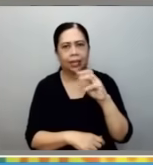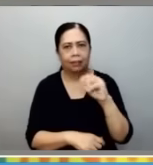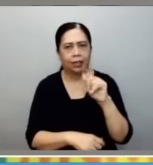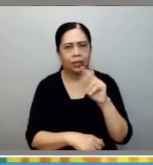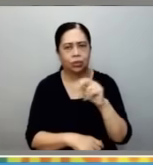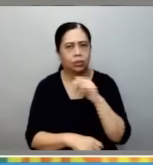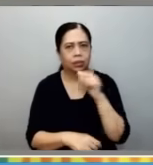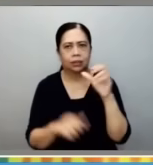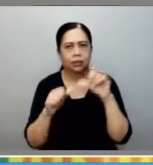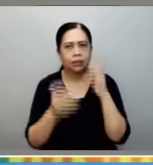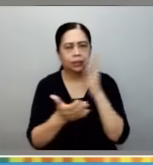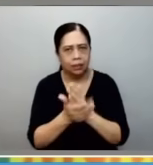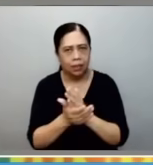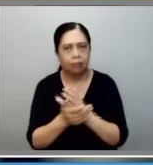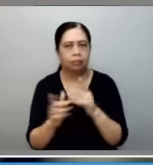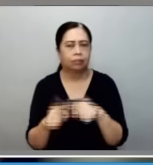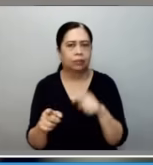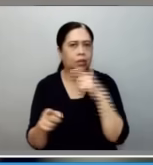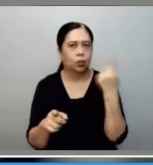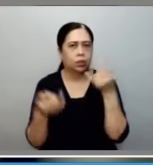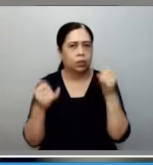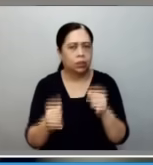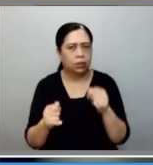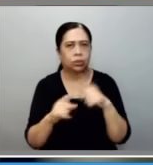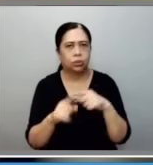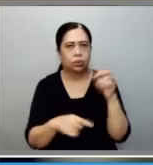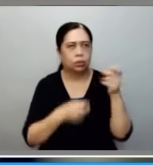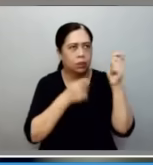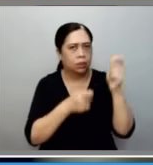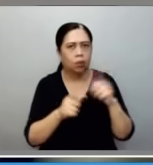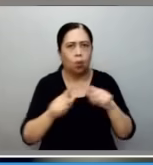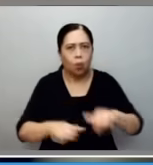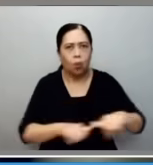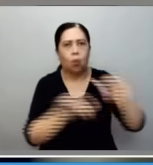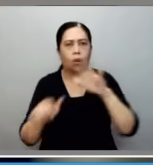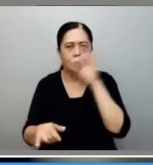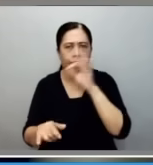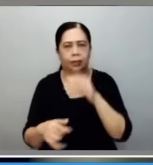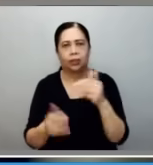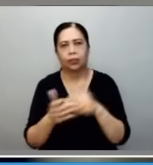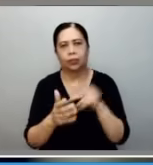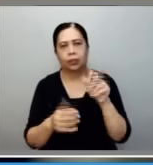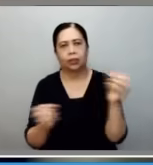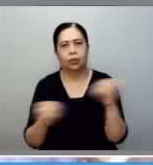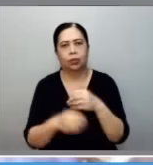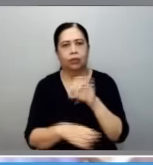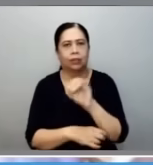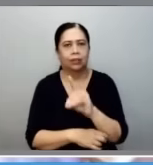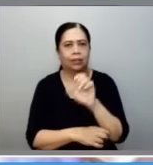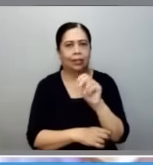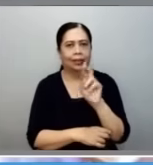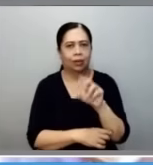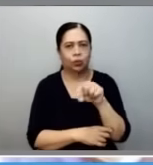dahil hindi lang ito issue ng mangingisda kundi ng bawat Pilipino. Kaninang umaga, nasa tapat na naman ang opisina ng DENR sa Quezon City